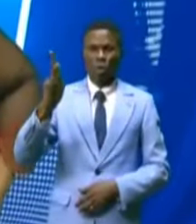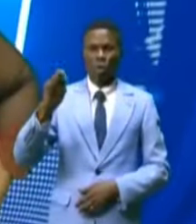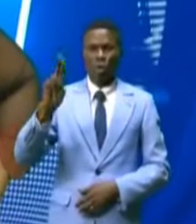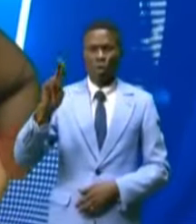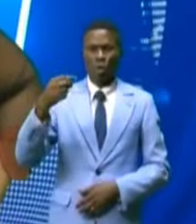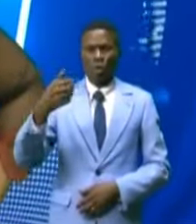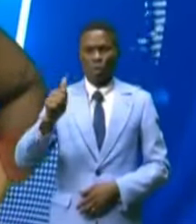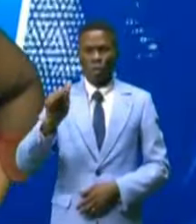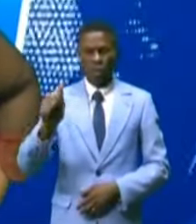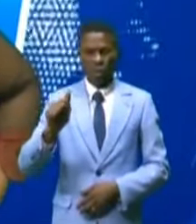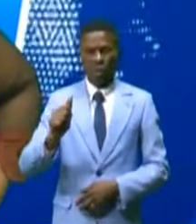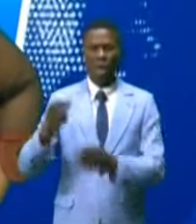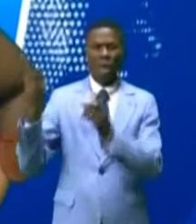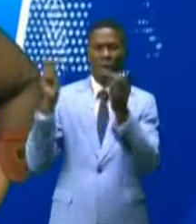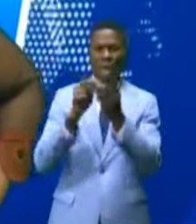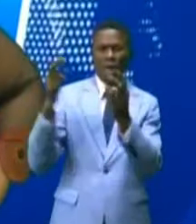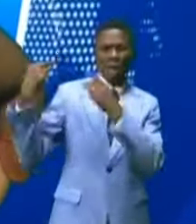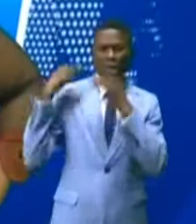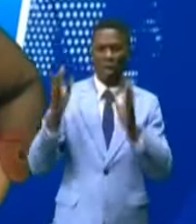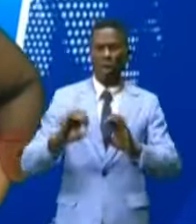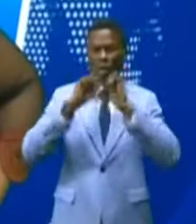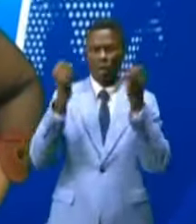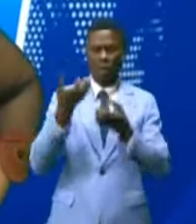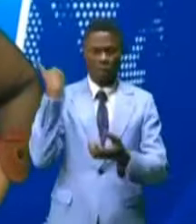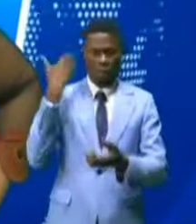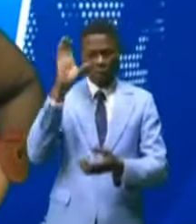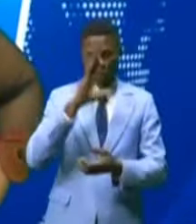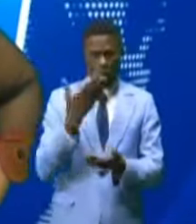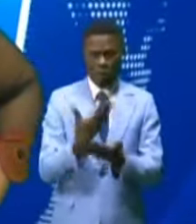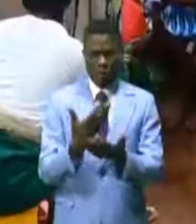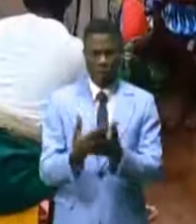voir les responsables de la régie des eaux pour des solutions idoines au Déponda.